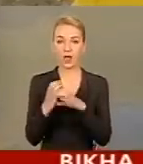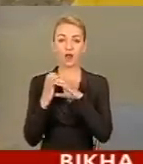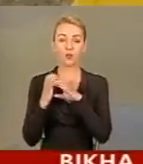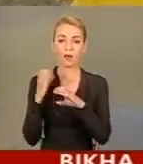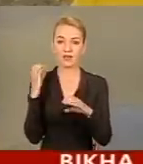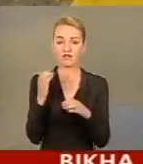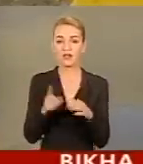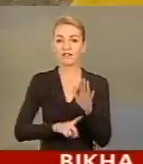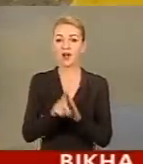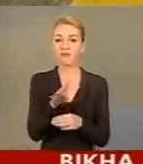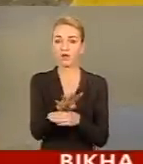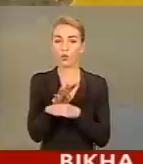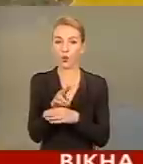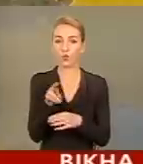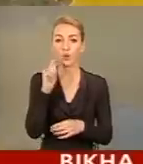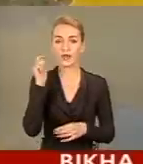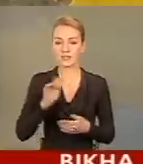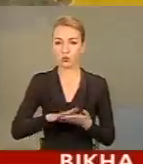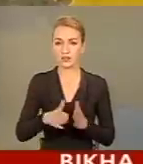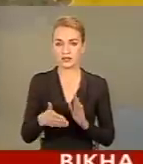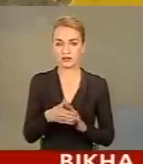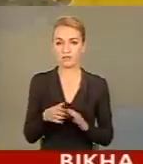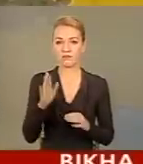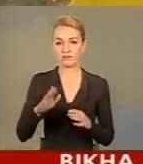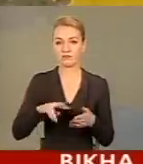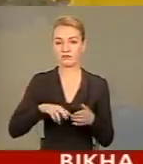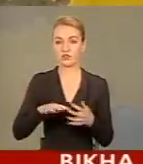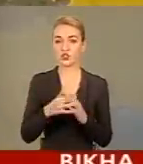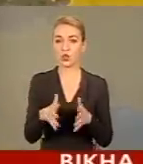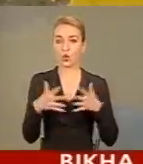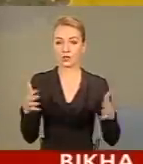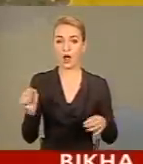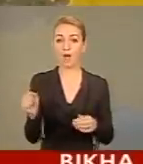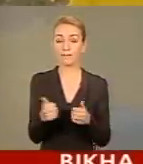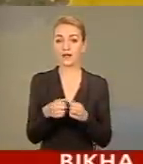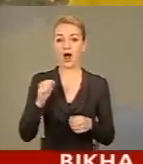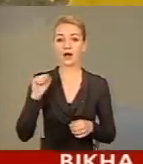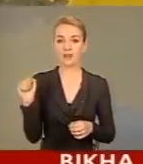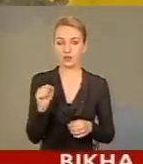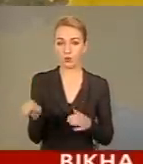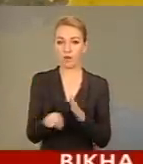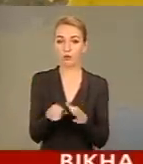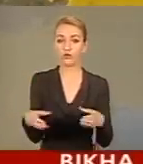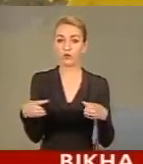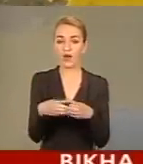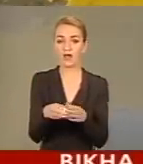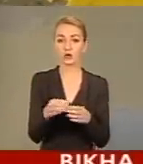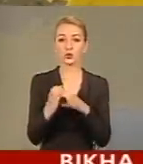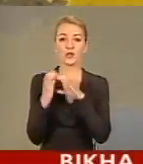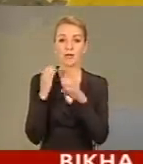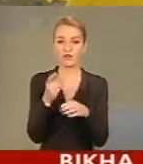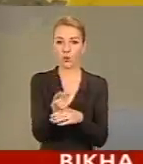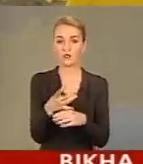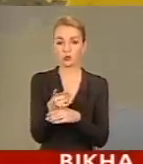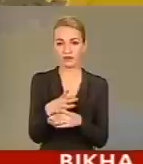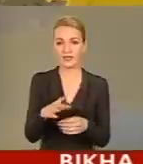гранатометів, відкривали вогонь по українським позиціям у Широкиному, а під Артемівськом бандформування з кулеметів обстрілювали